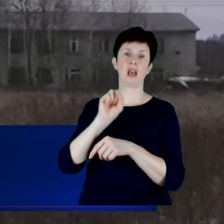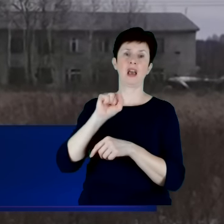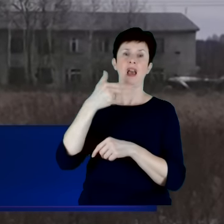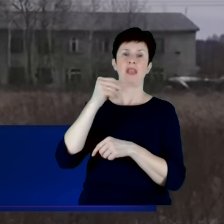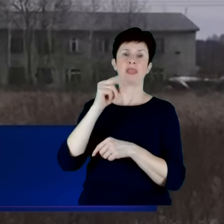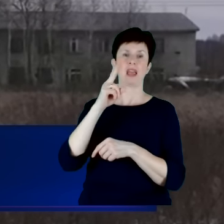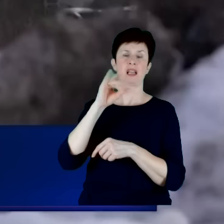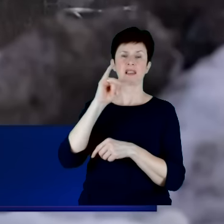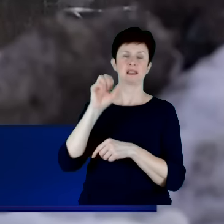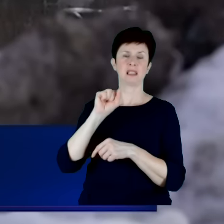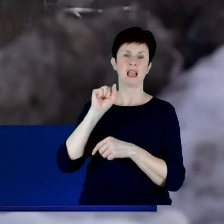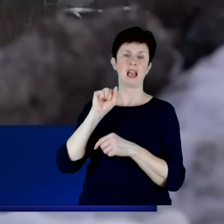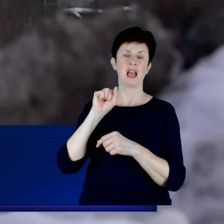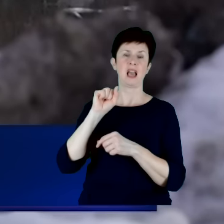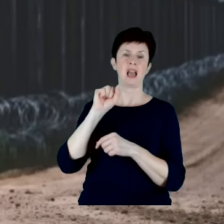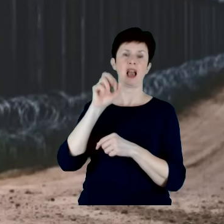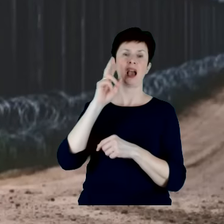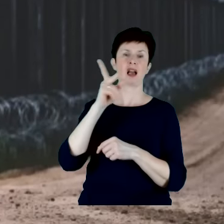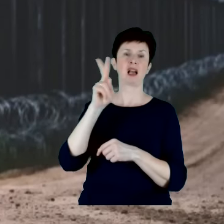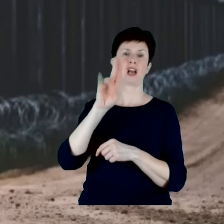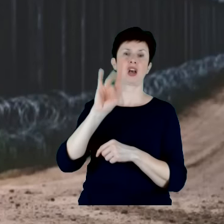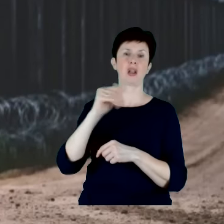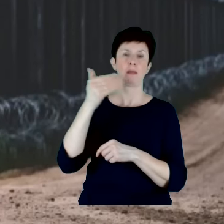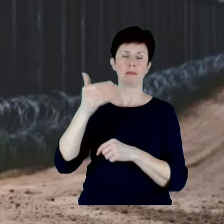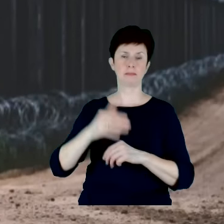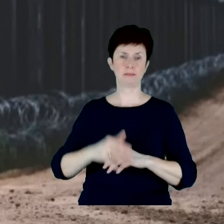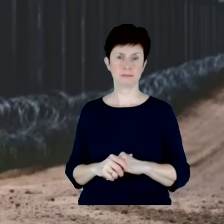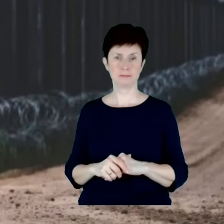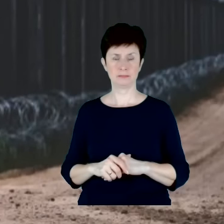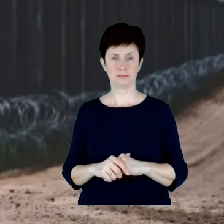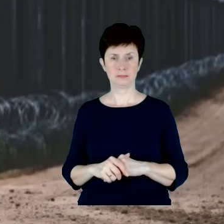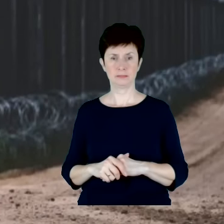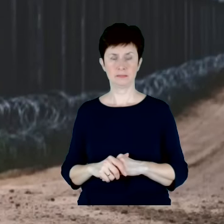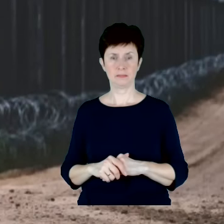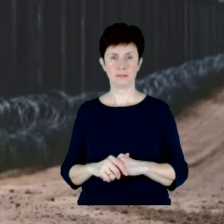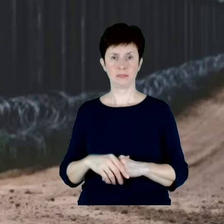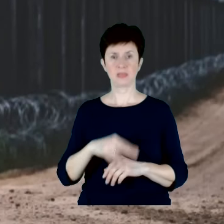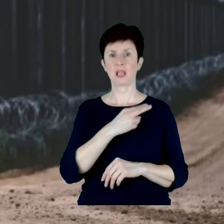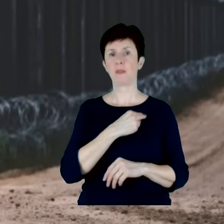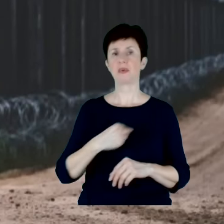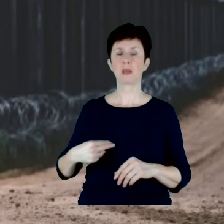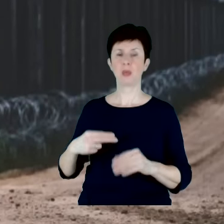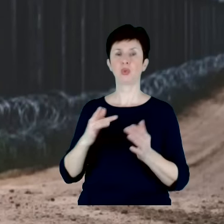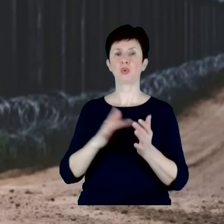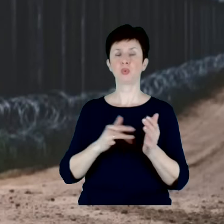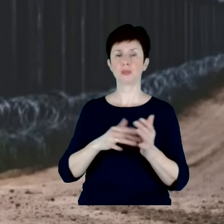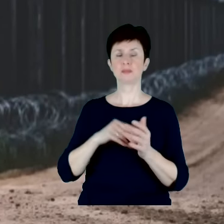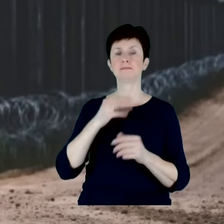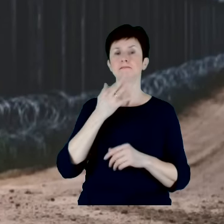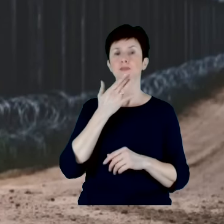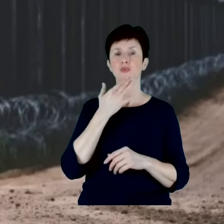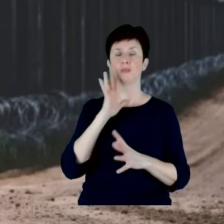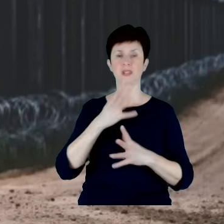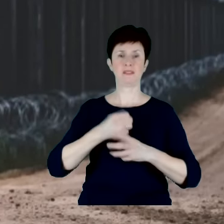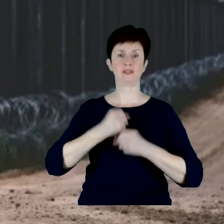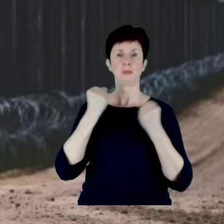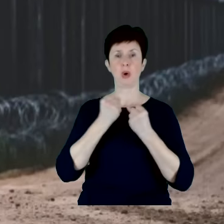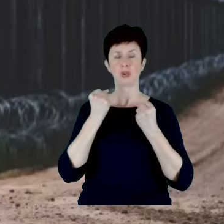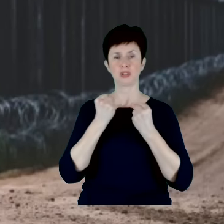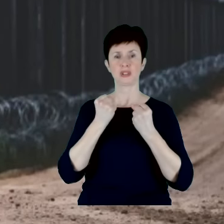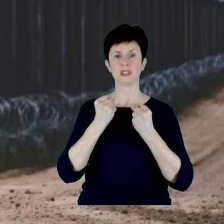i agresję militarną Rosji. Premier Donald Tusk zapowiedział wzmocnienie zapory na